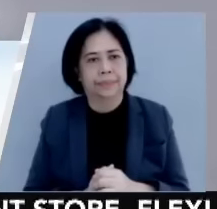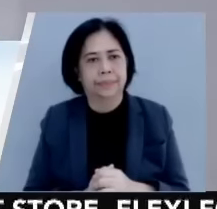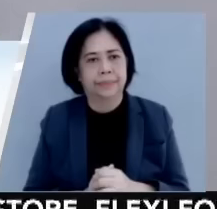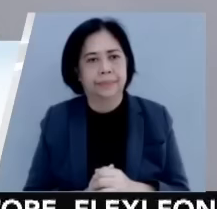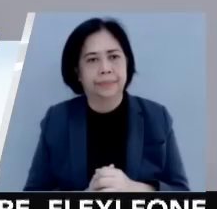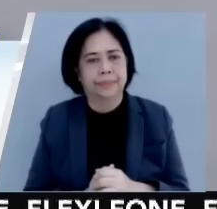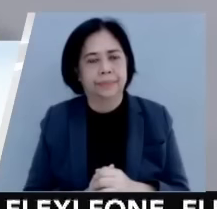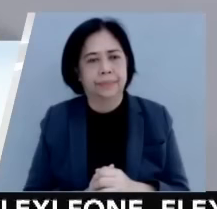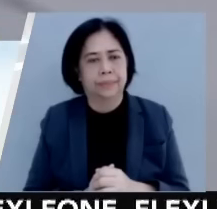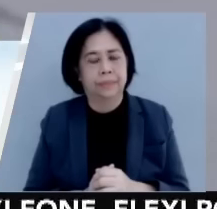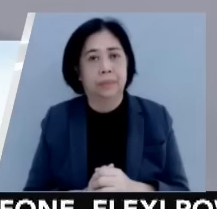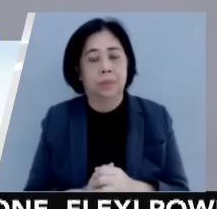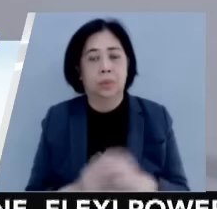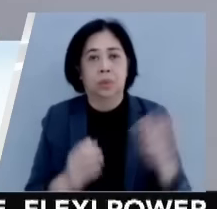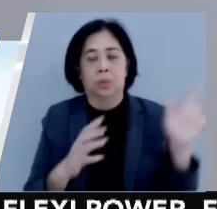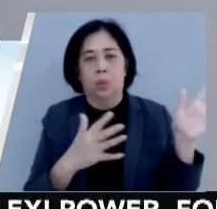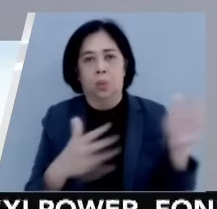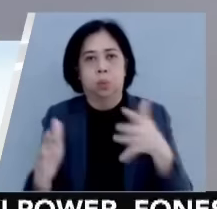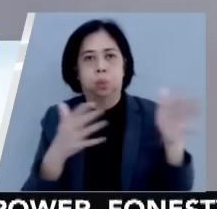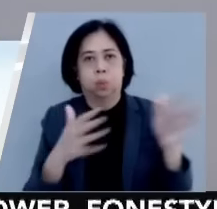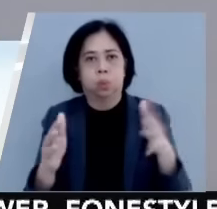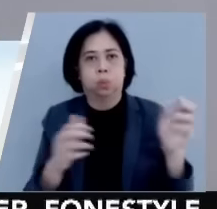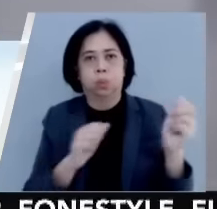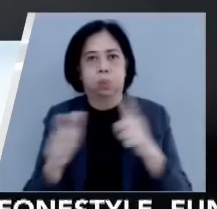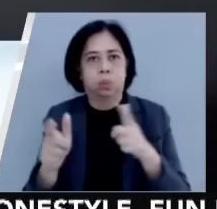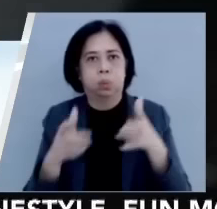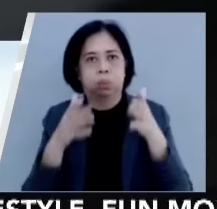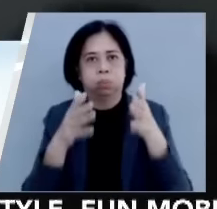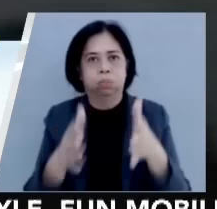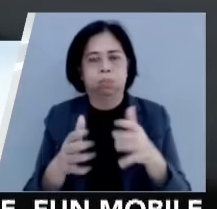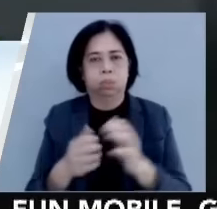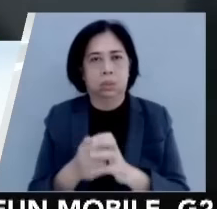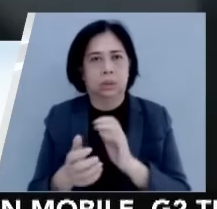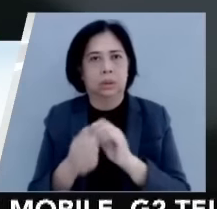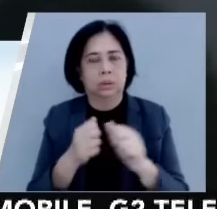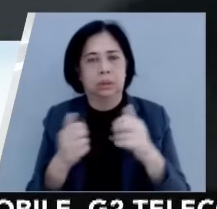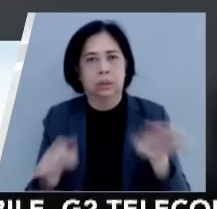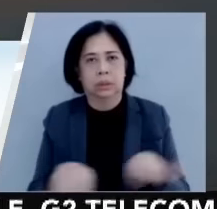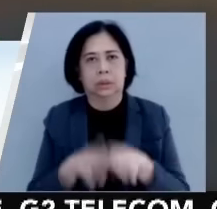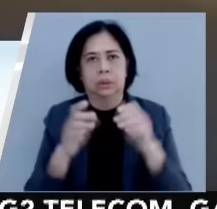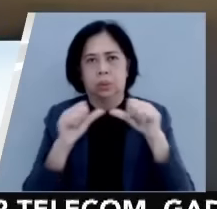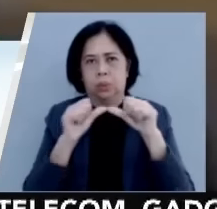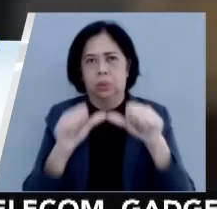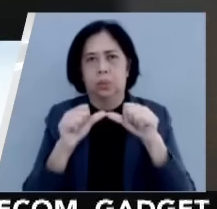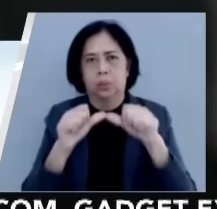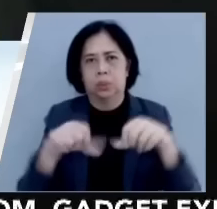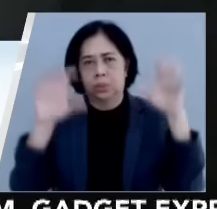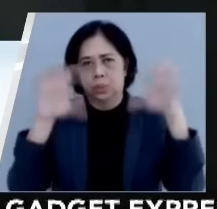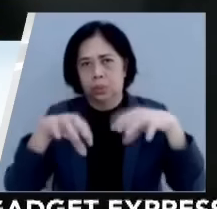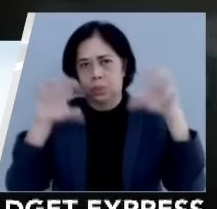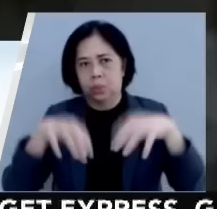Inihampas ang malakas itong hangin sa lahat ng madadaanan na sinabayan pa ng walang tigil na buhos ng ulan.